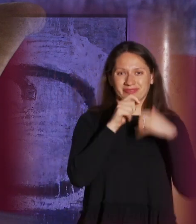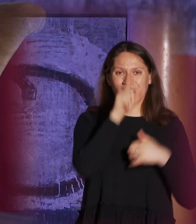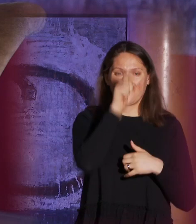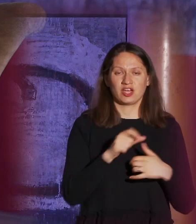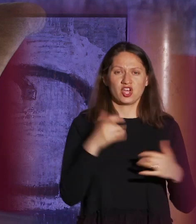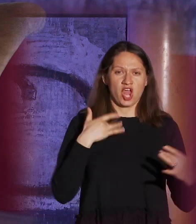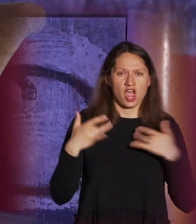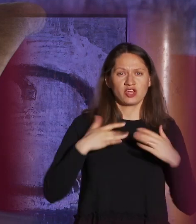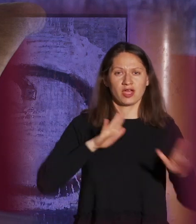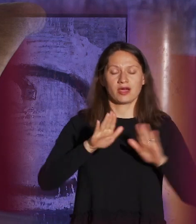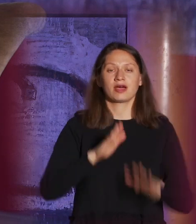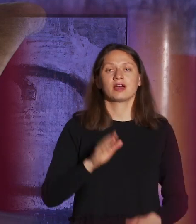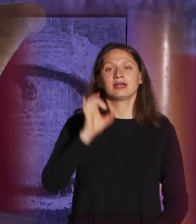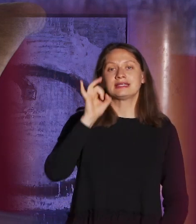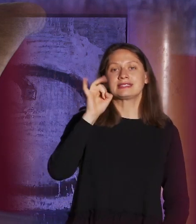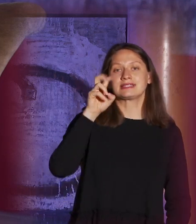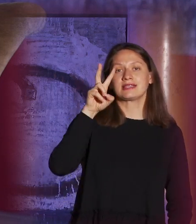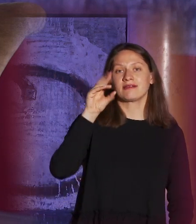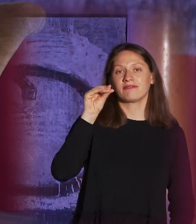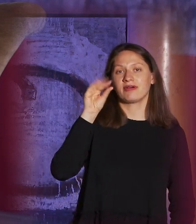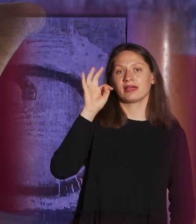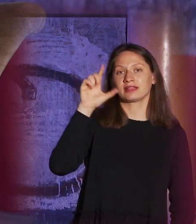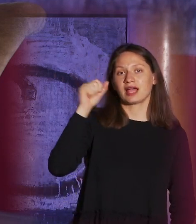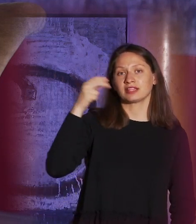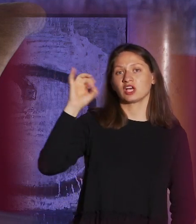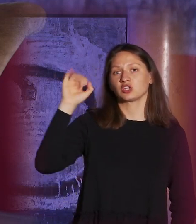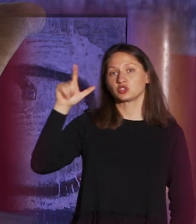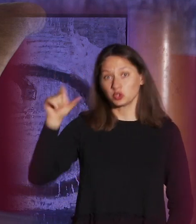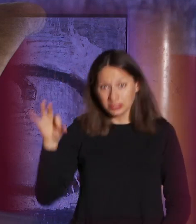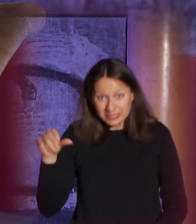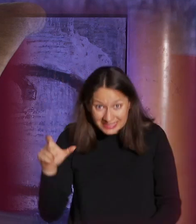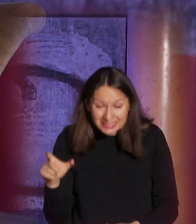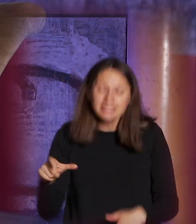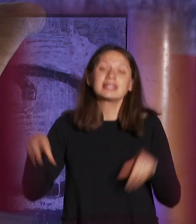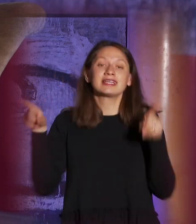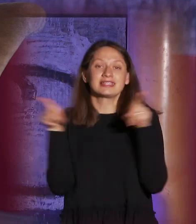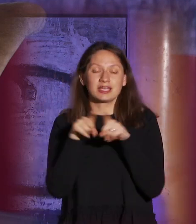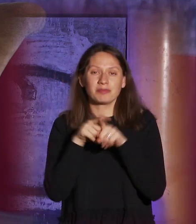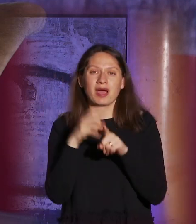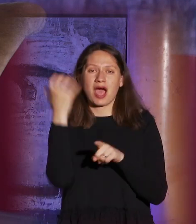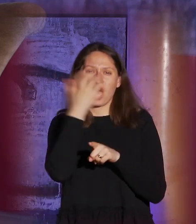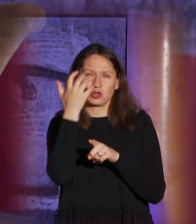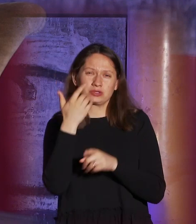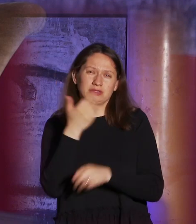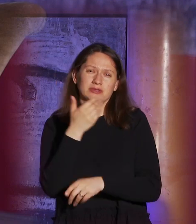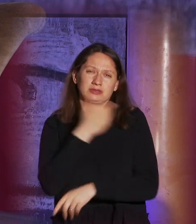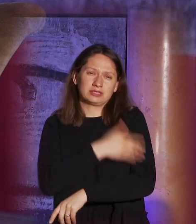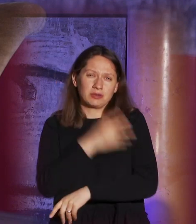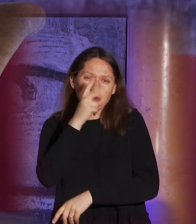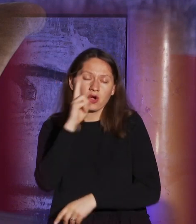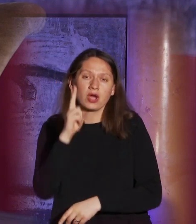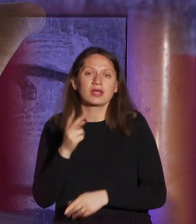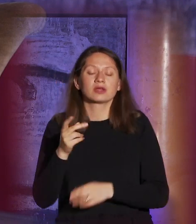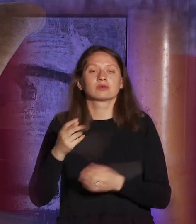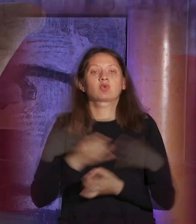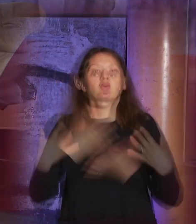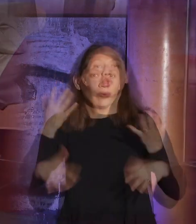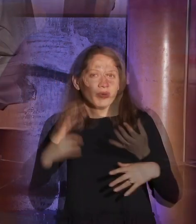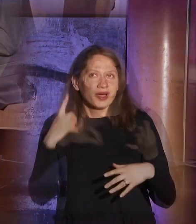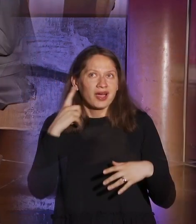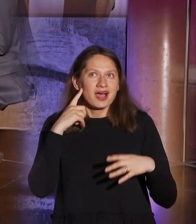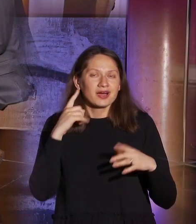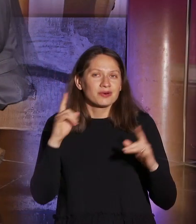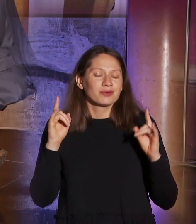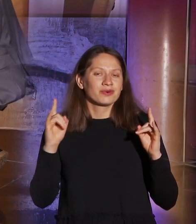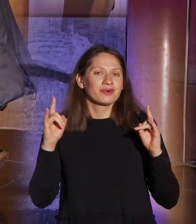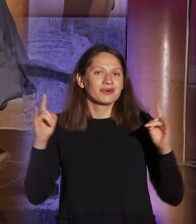aktorę Svetlaną Šulc ir Lietuvos aklų ir silpnaregių sąjungos kultūros projektų vadovę Liną Puodžiūnę.